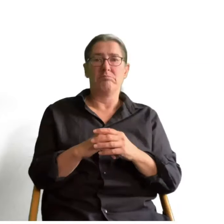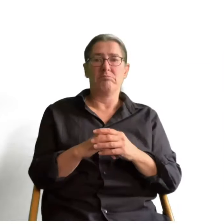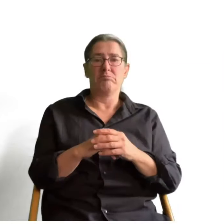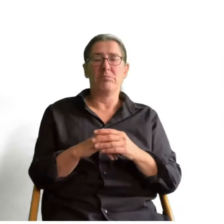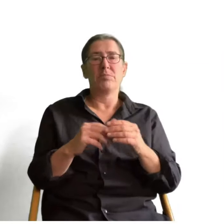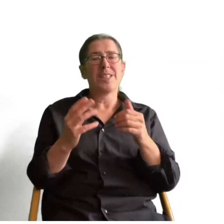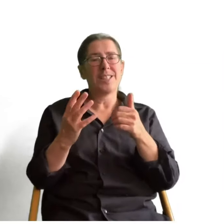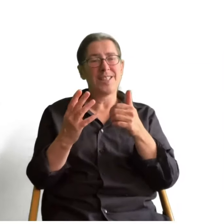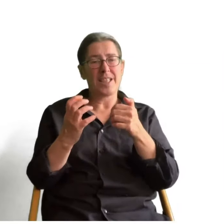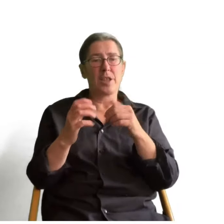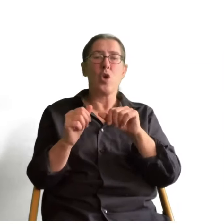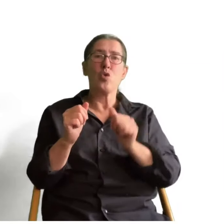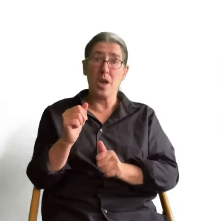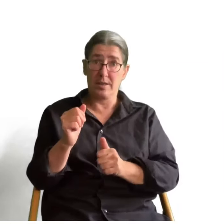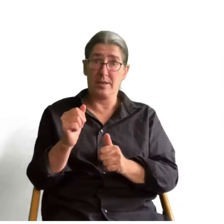oder eben auch